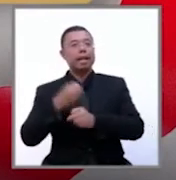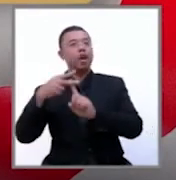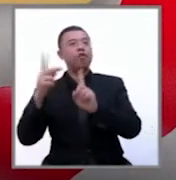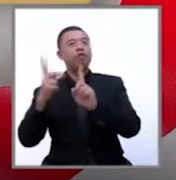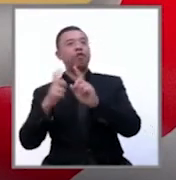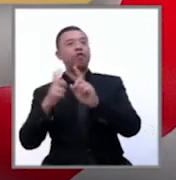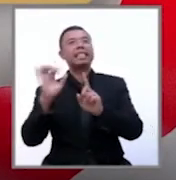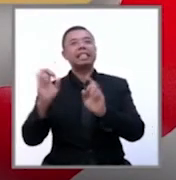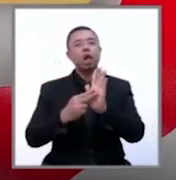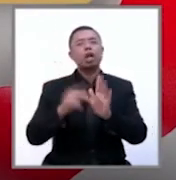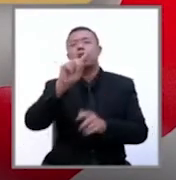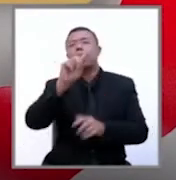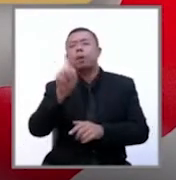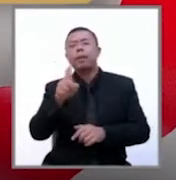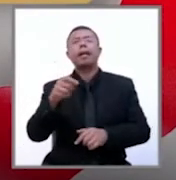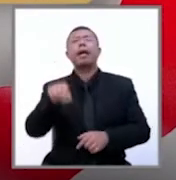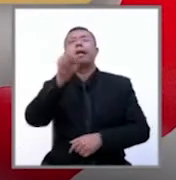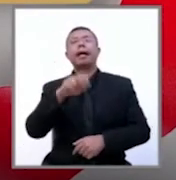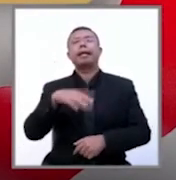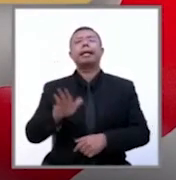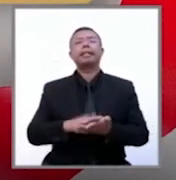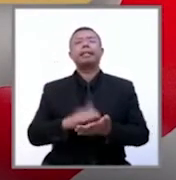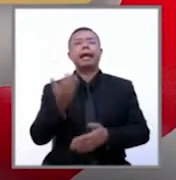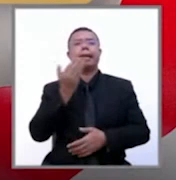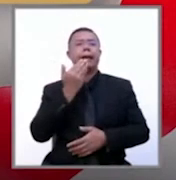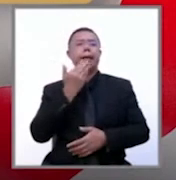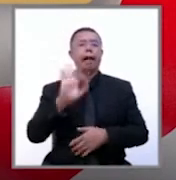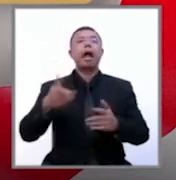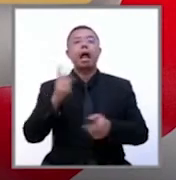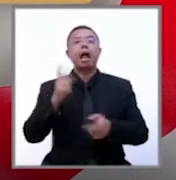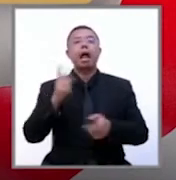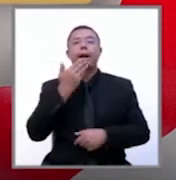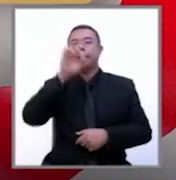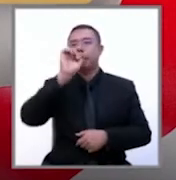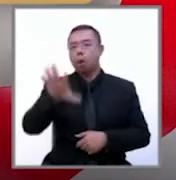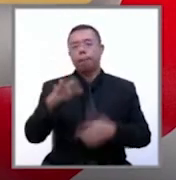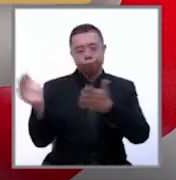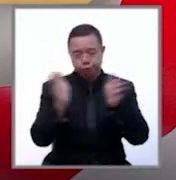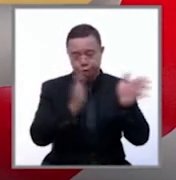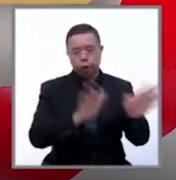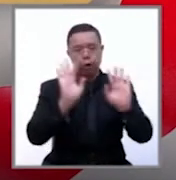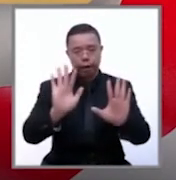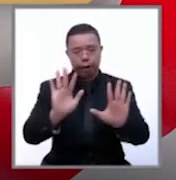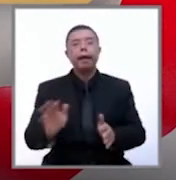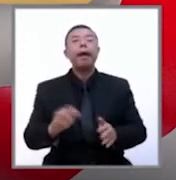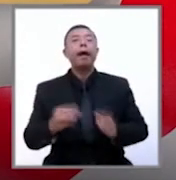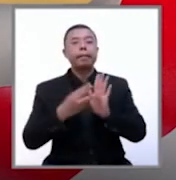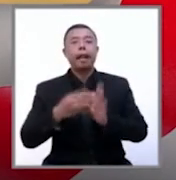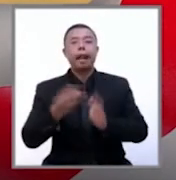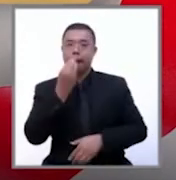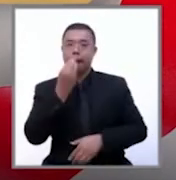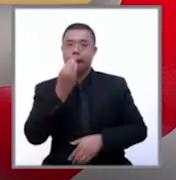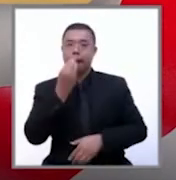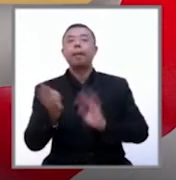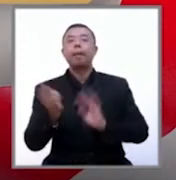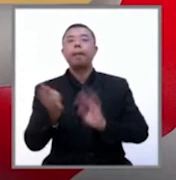dikomenin pertanyaan receh ya kalau receh ya dijawab pak gitu loh segampang itu oke masalah pangan